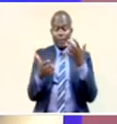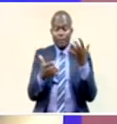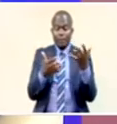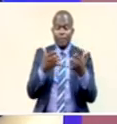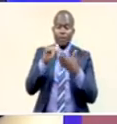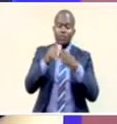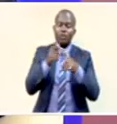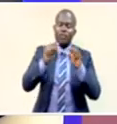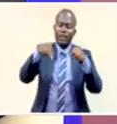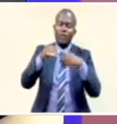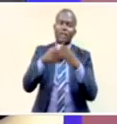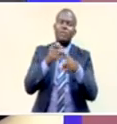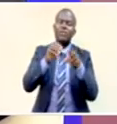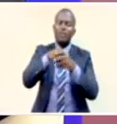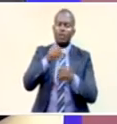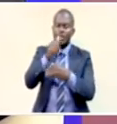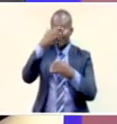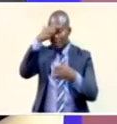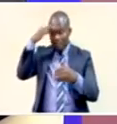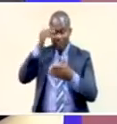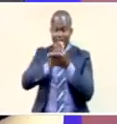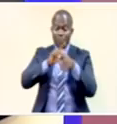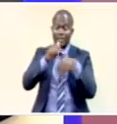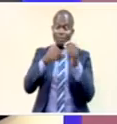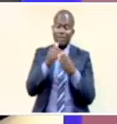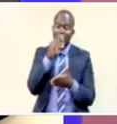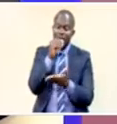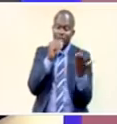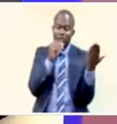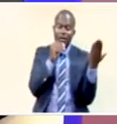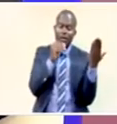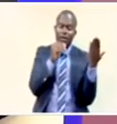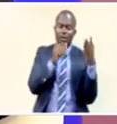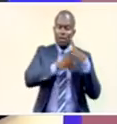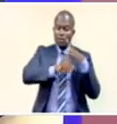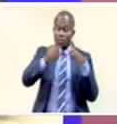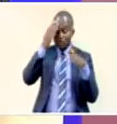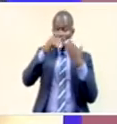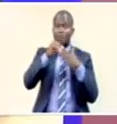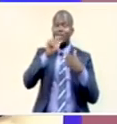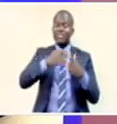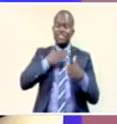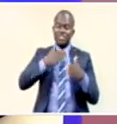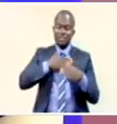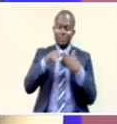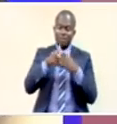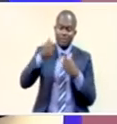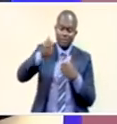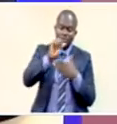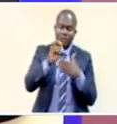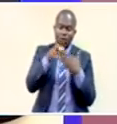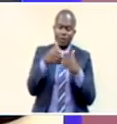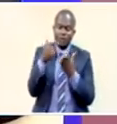wavuye hano ndetse biturutse no kuri za mpamvu rimwe na rimwe navuga guhunze hano kubera ko atishimye ku giti cye